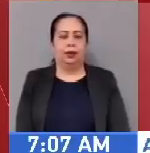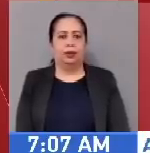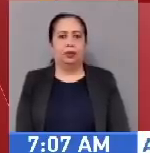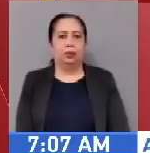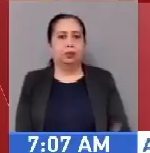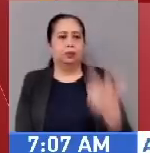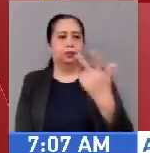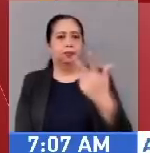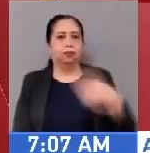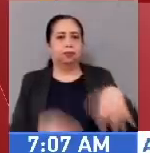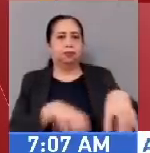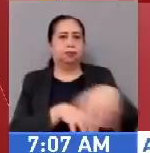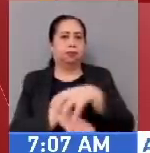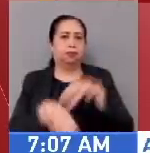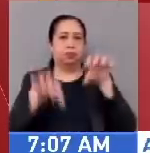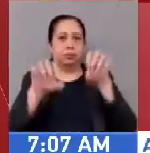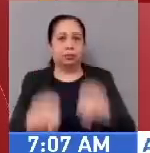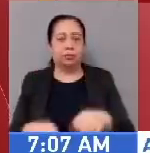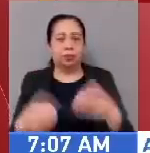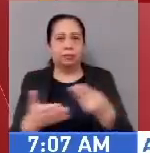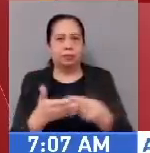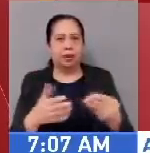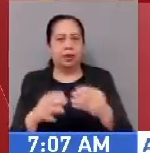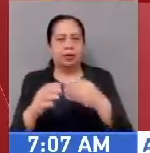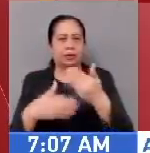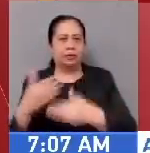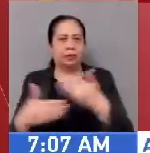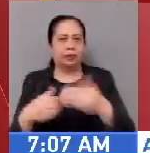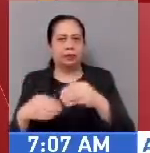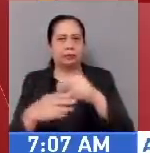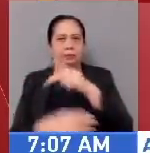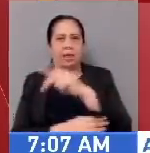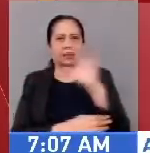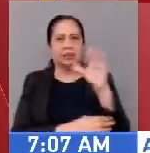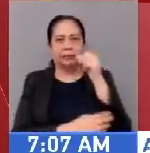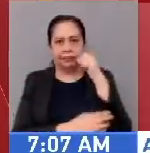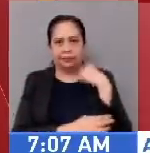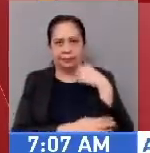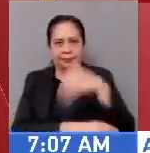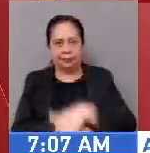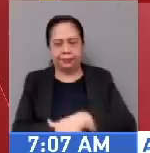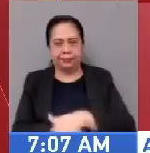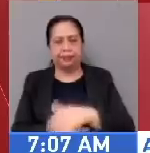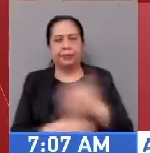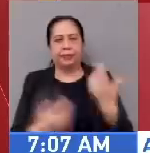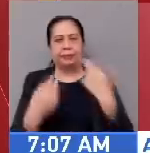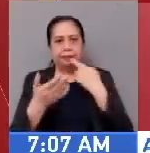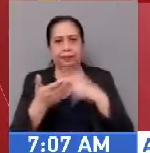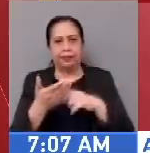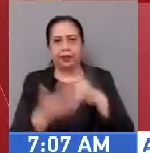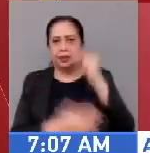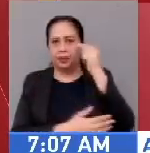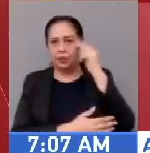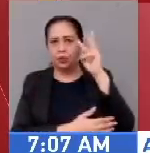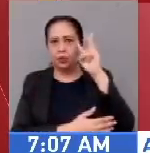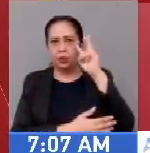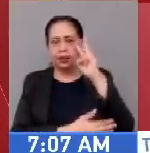ang arestado sa bypass operation sa Pasay kagabi. May unang balita si Nico Wahe.